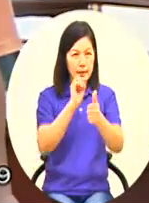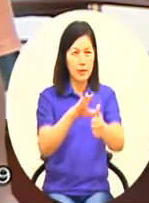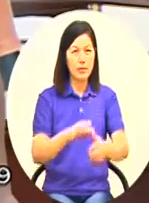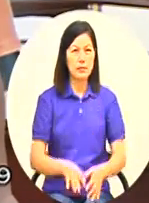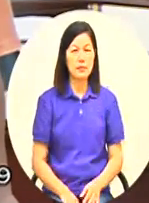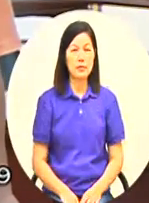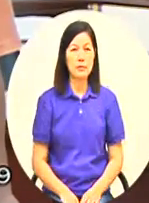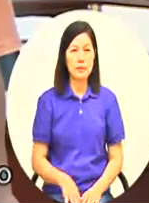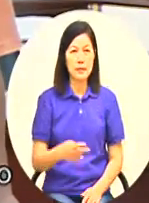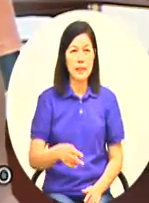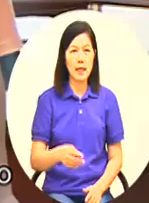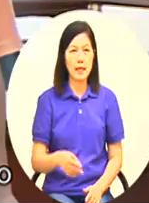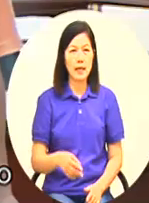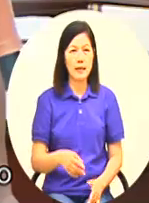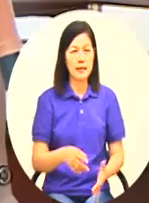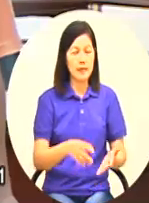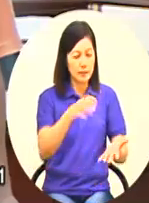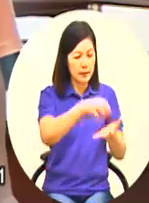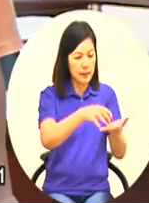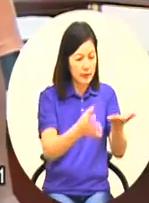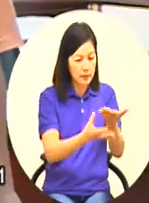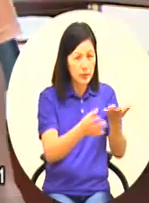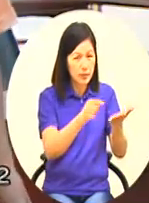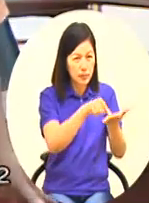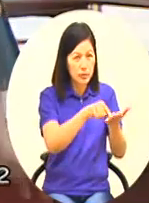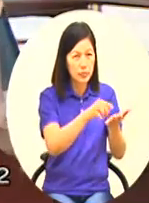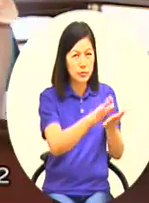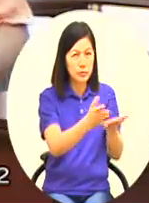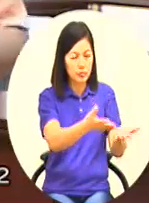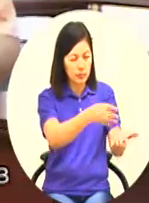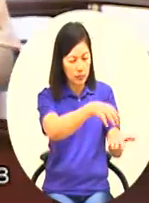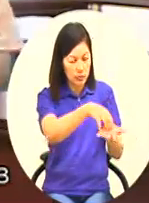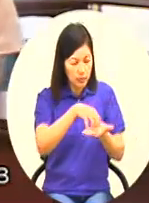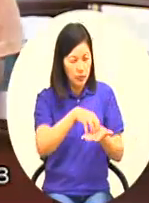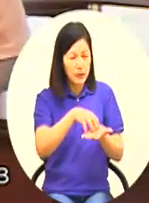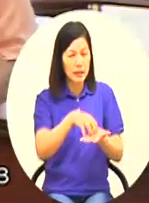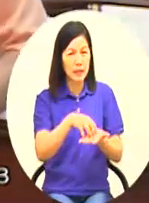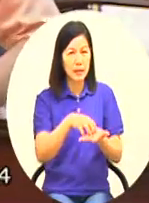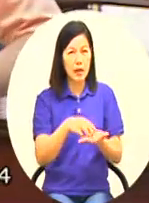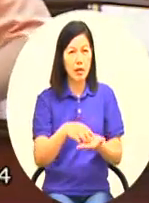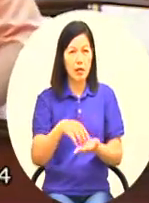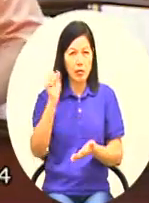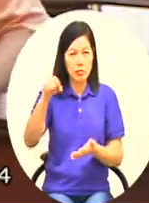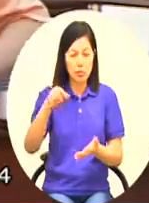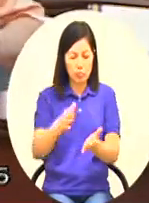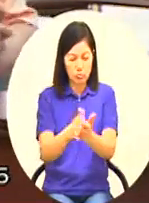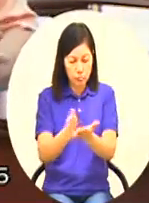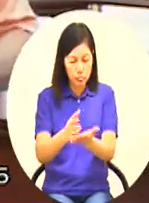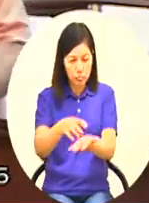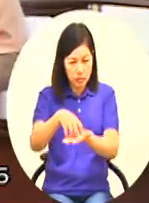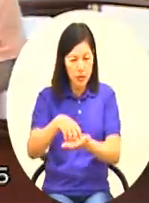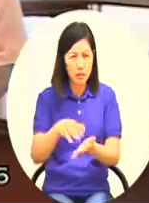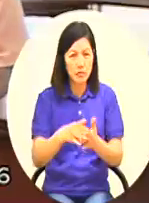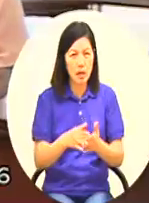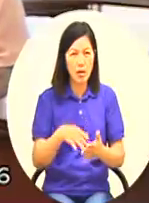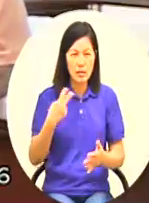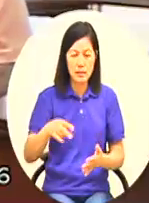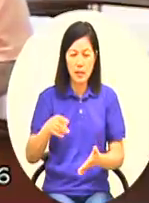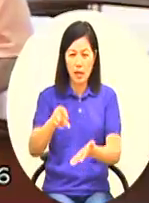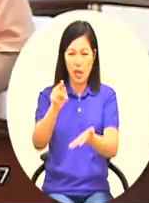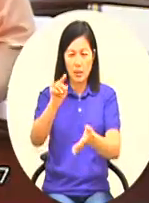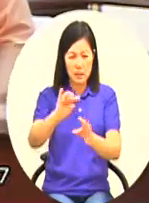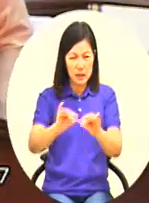到伊的成本啦，你搁摕到伊的同意书啦。但是，伊这个方面呢，若是用伊来签署土地合约书，对不